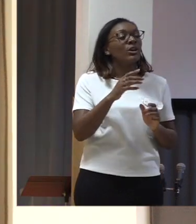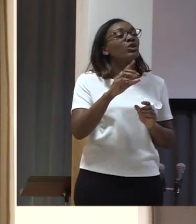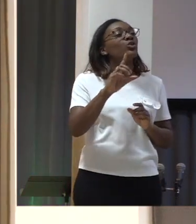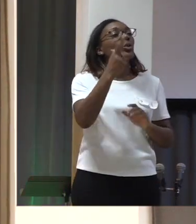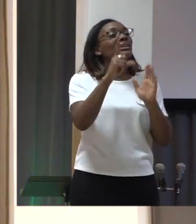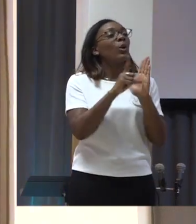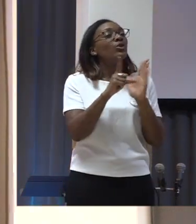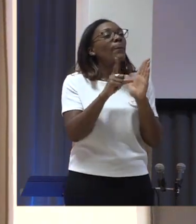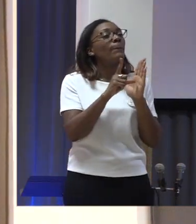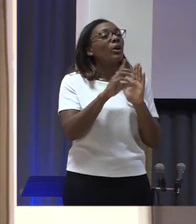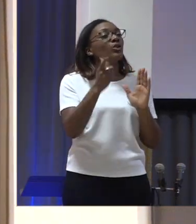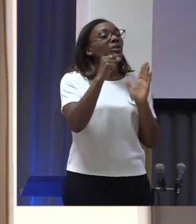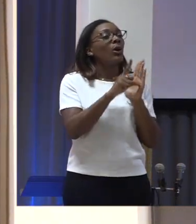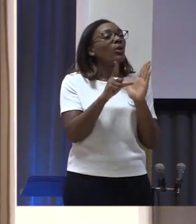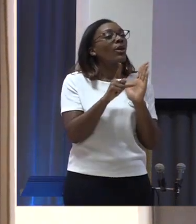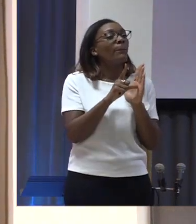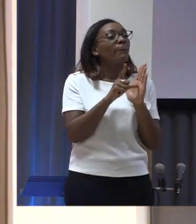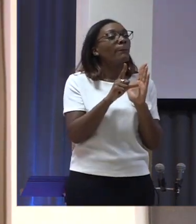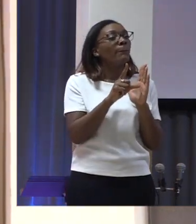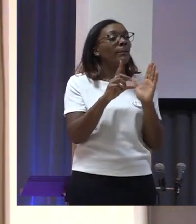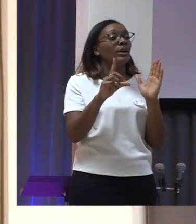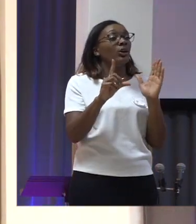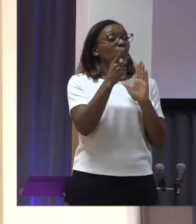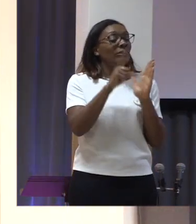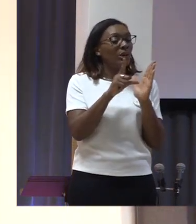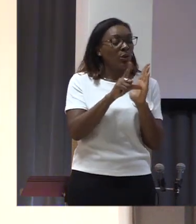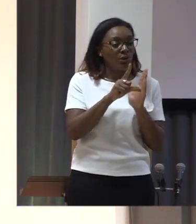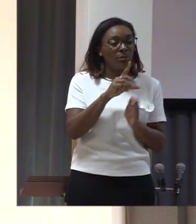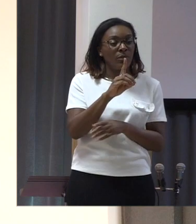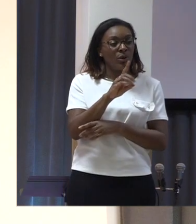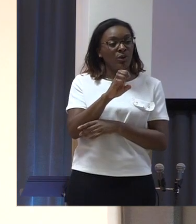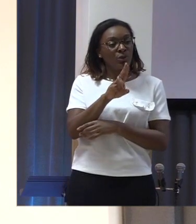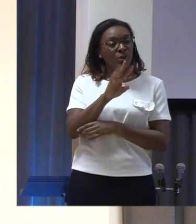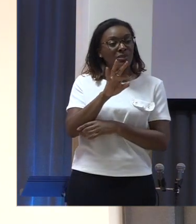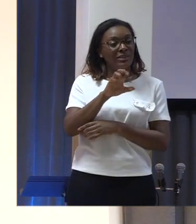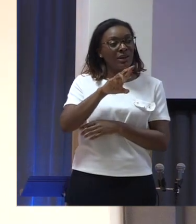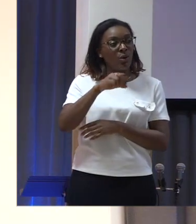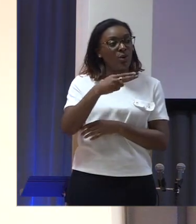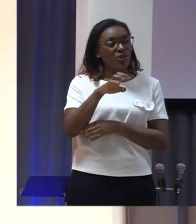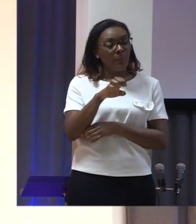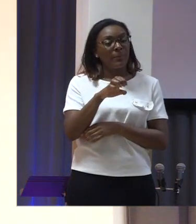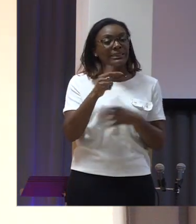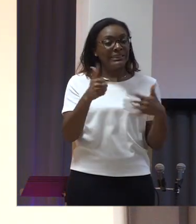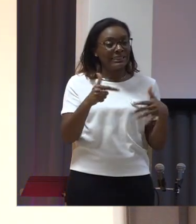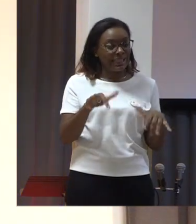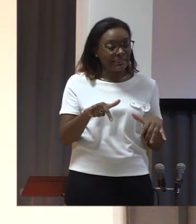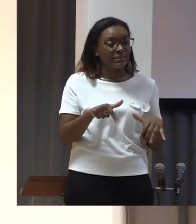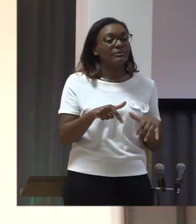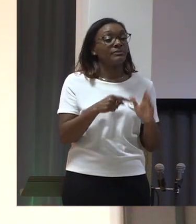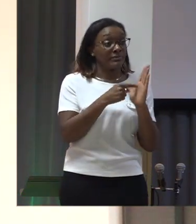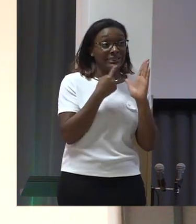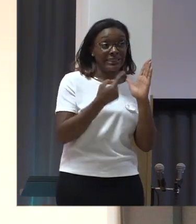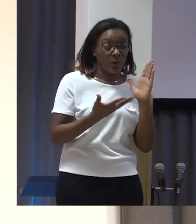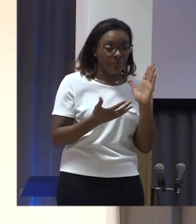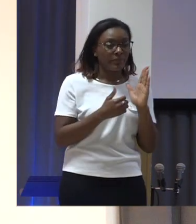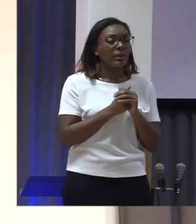le verset 14, il est écrit ce qui suit. Quand vous serez entrés dans le pays que l'Éternel, ton Dieu,